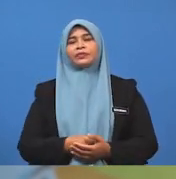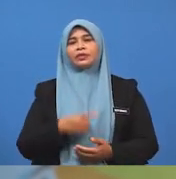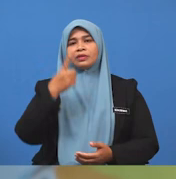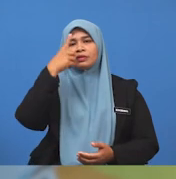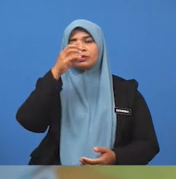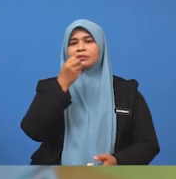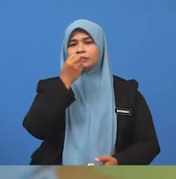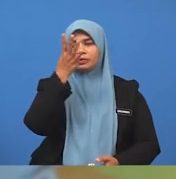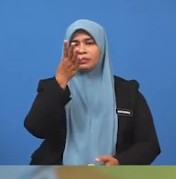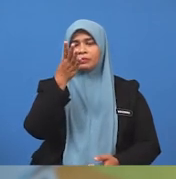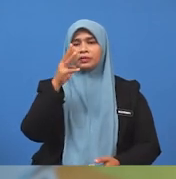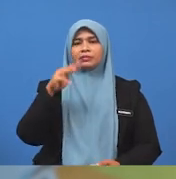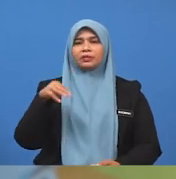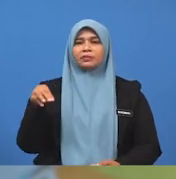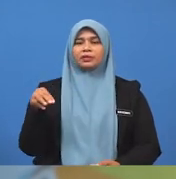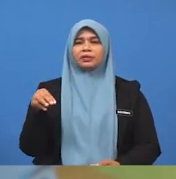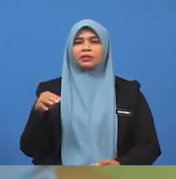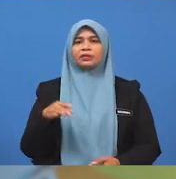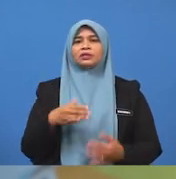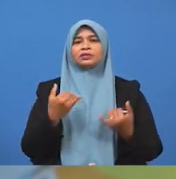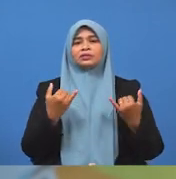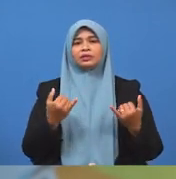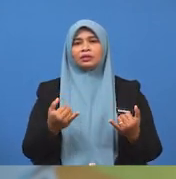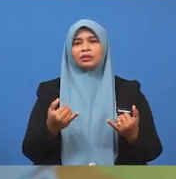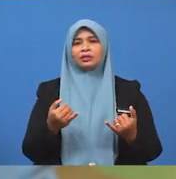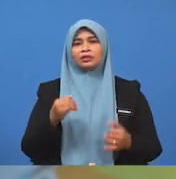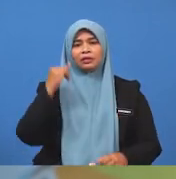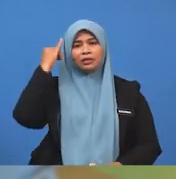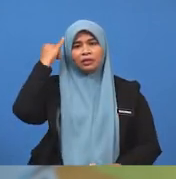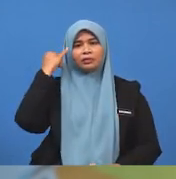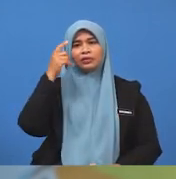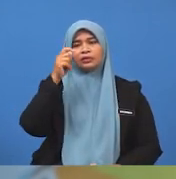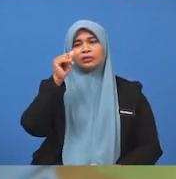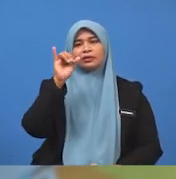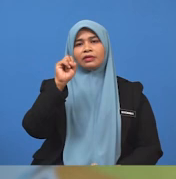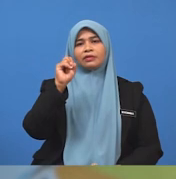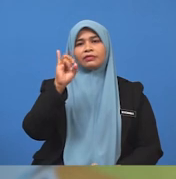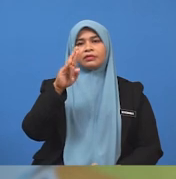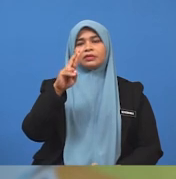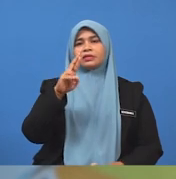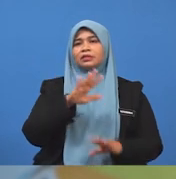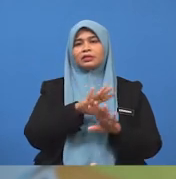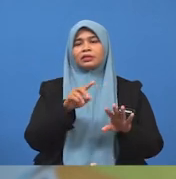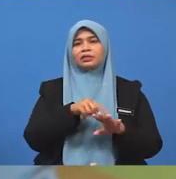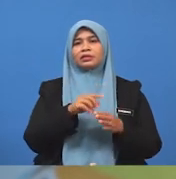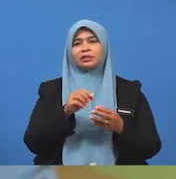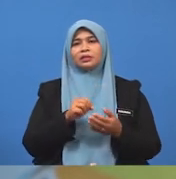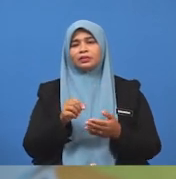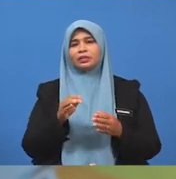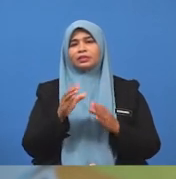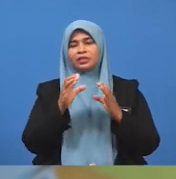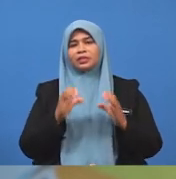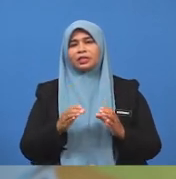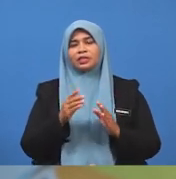maklumat tambahan murid-murid pada masih ini Ilmu Tafsir tidak ditulis secara tersusun